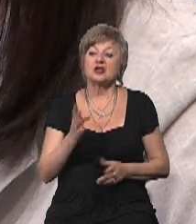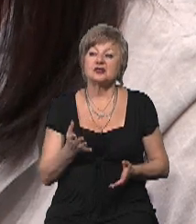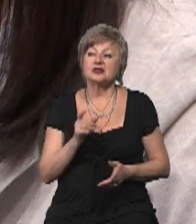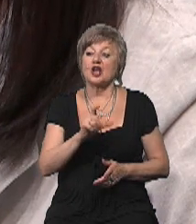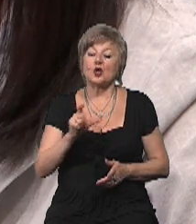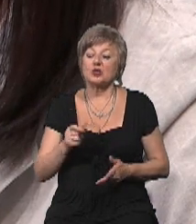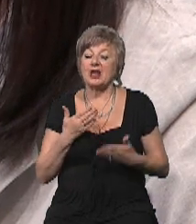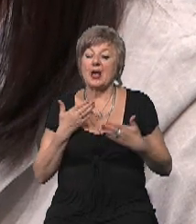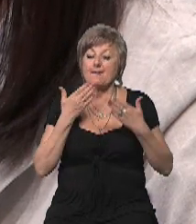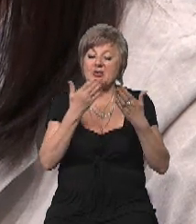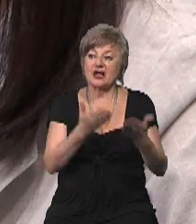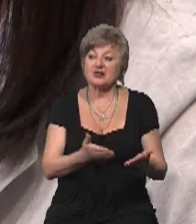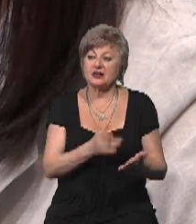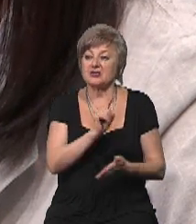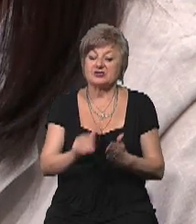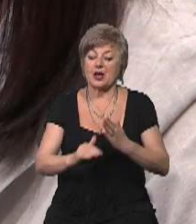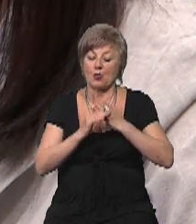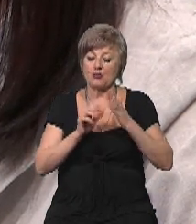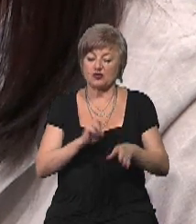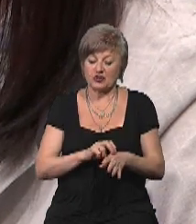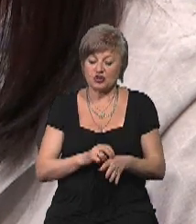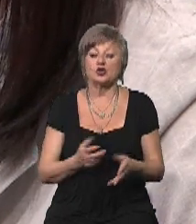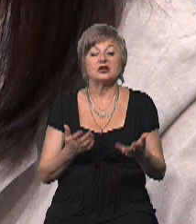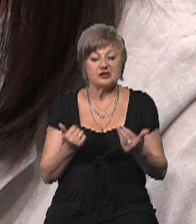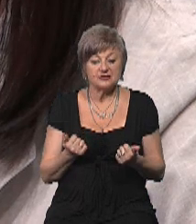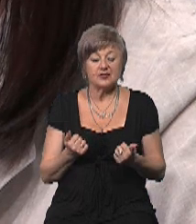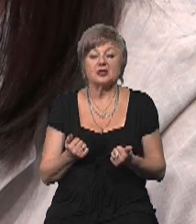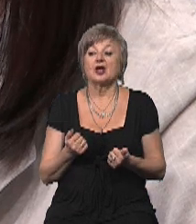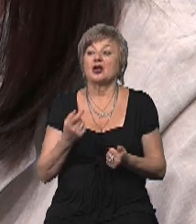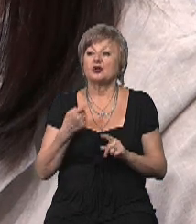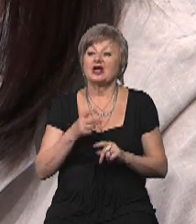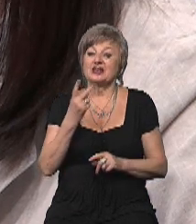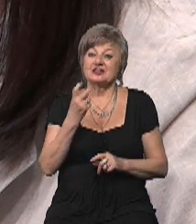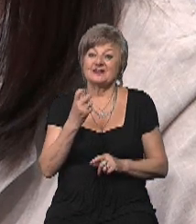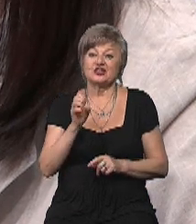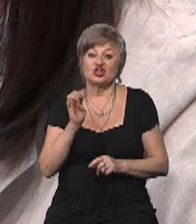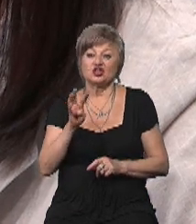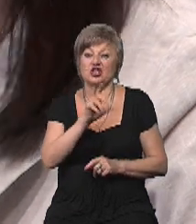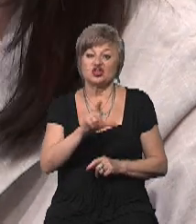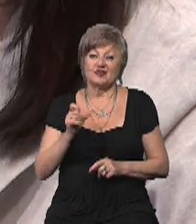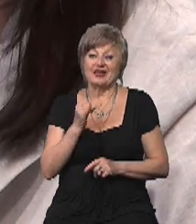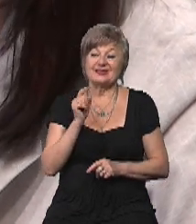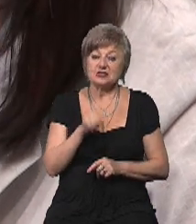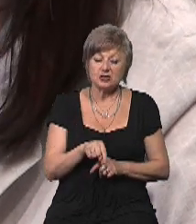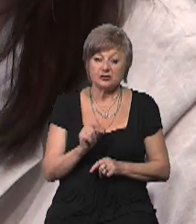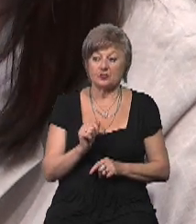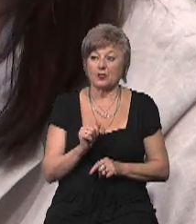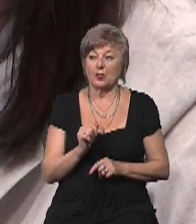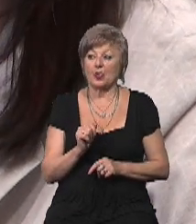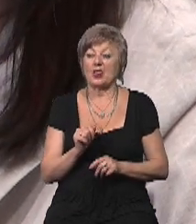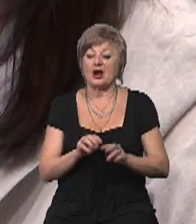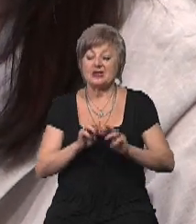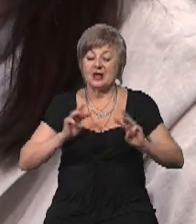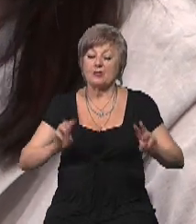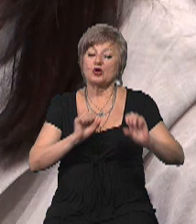Людей обратились за помощью к врачу. Действительно. Но из этих 214 человек, читаем,